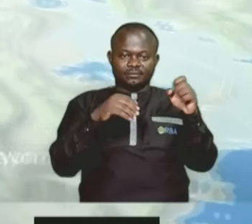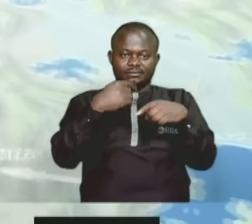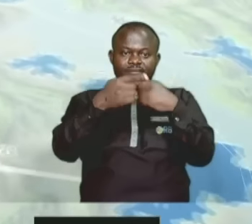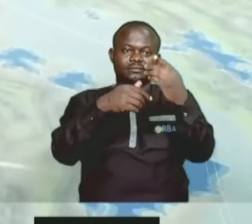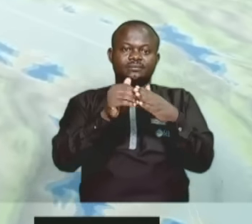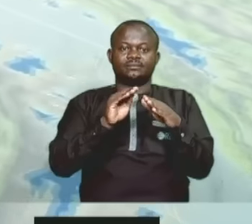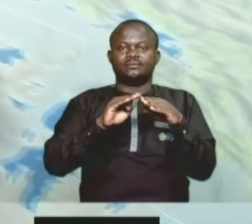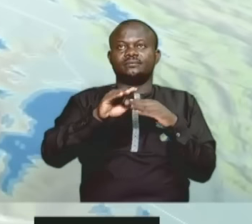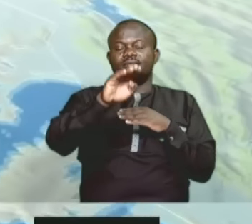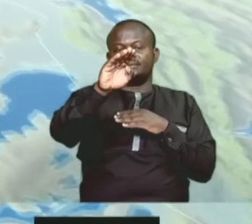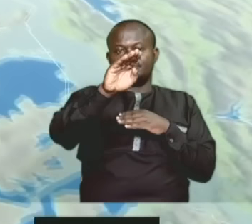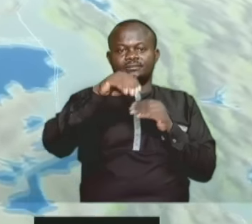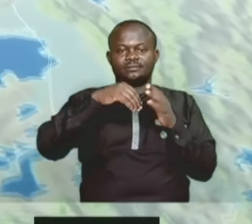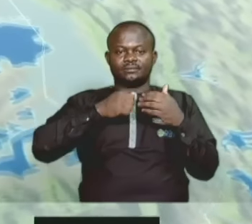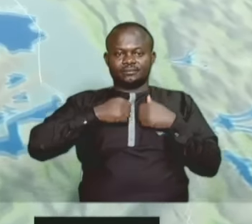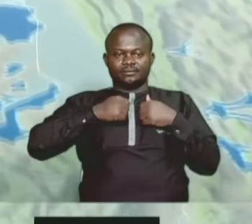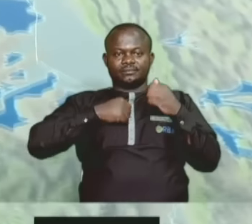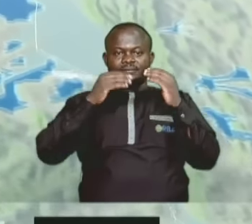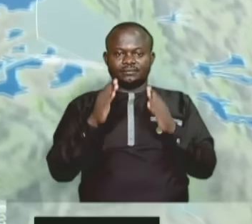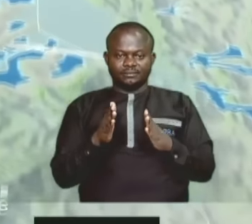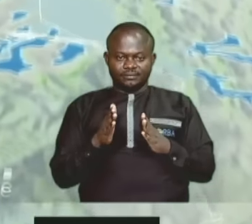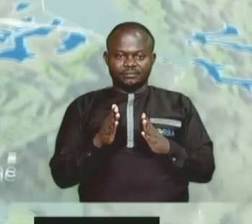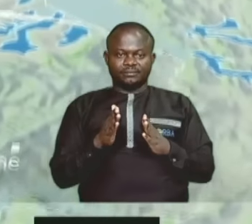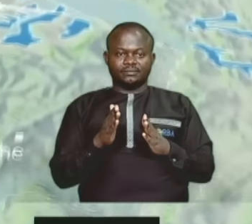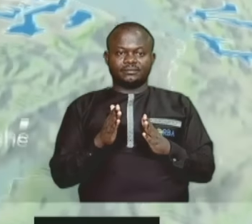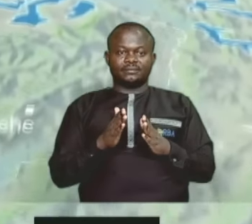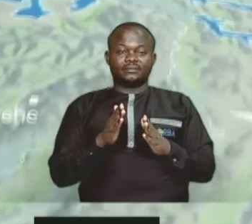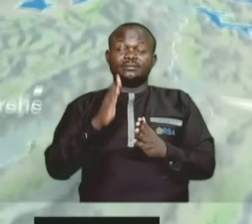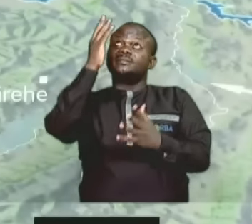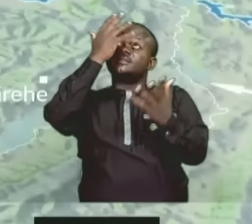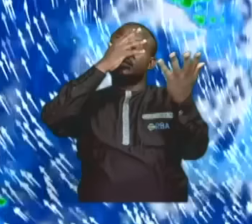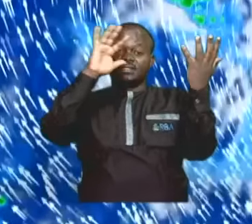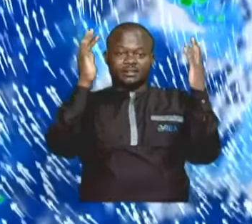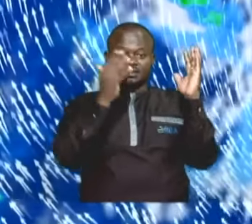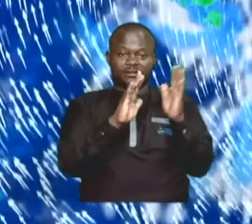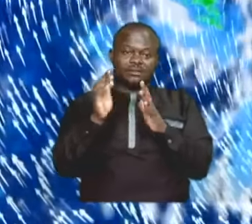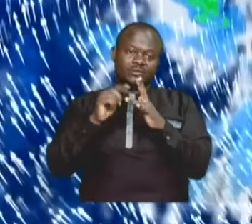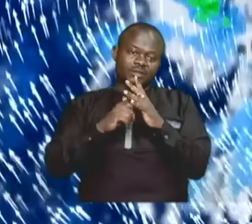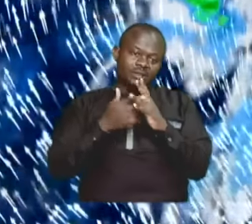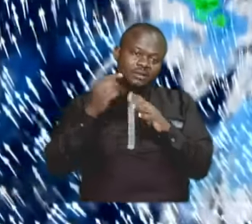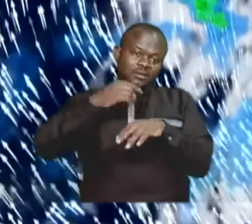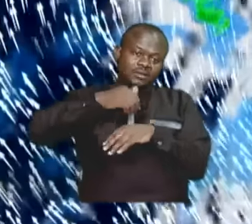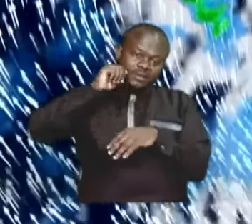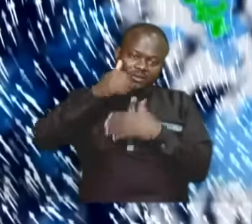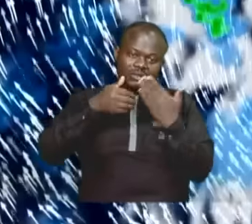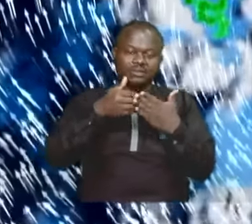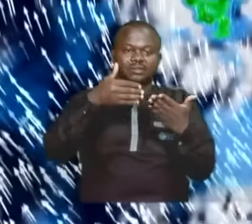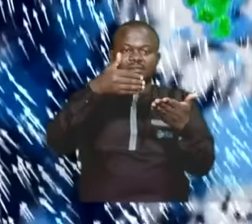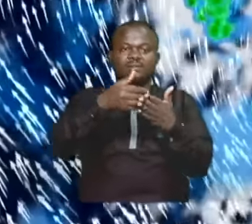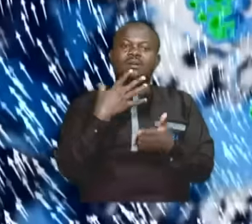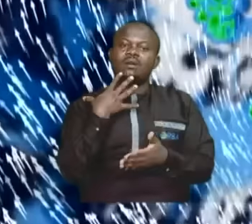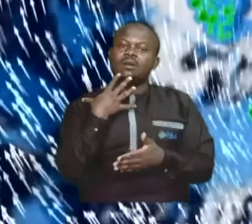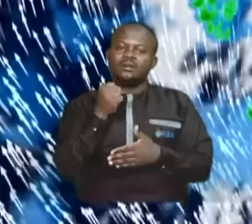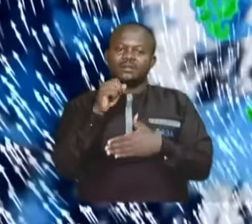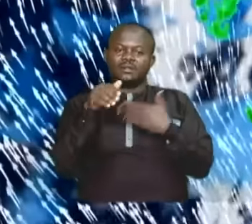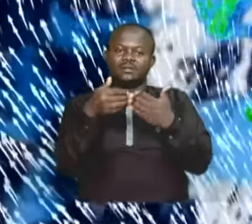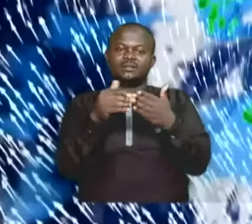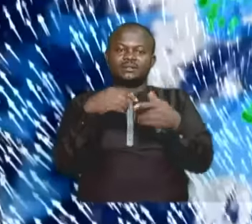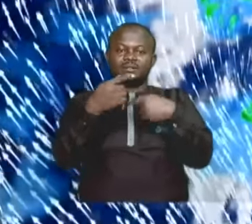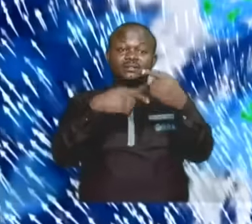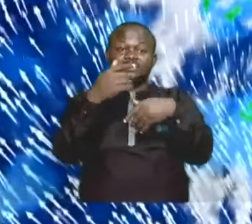mu burengerazuba bw'u Rwanda. Naho ikirere giteganijwe guhera ku munsi w'ejo kugera ku munsi wo kuwa gatanu, n'ubundi